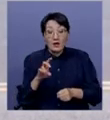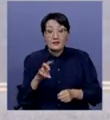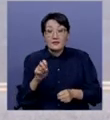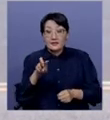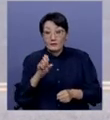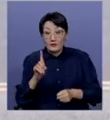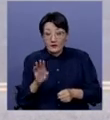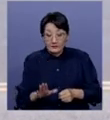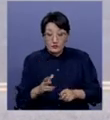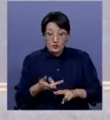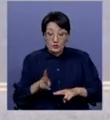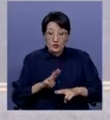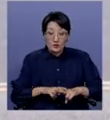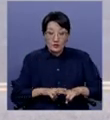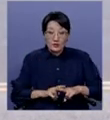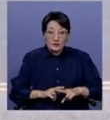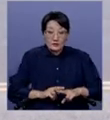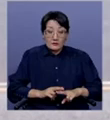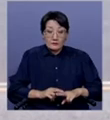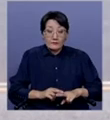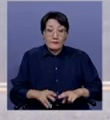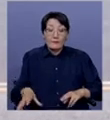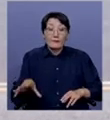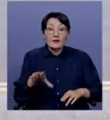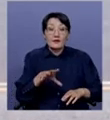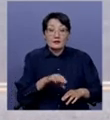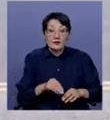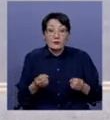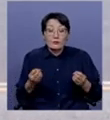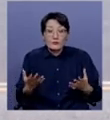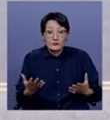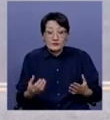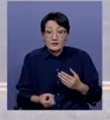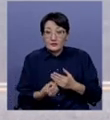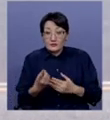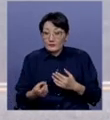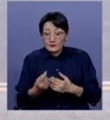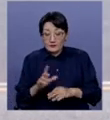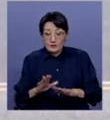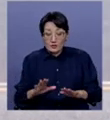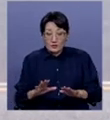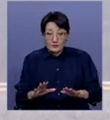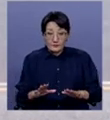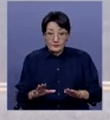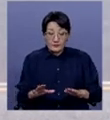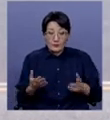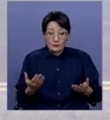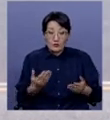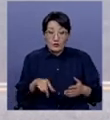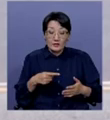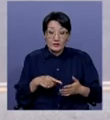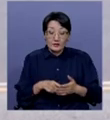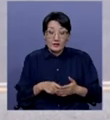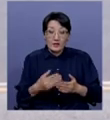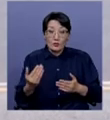Әбішұлы. Сондықтан да барлық нәрсе жайдан жай туа салмайды. Бұл қала